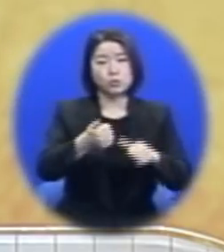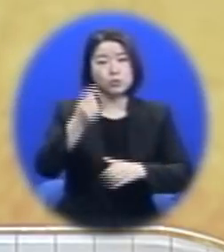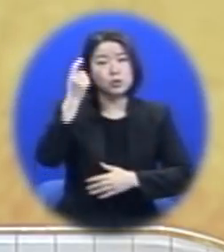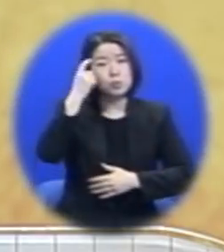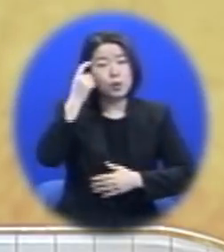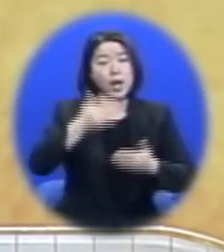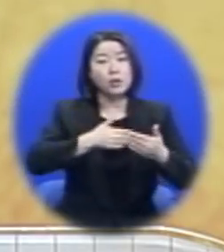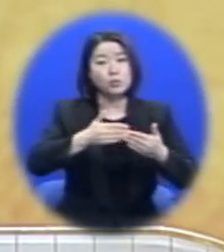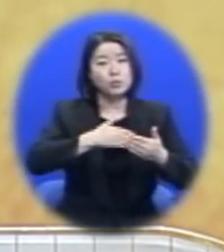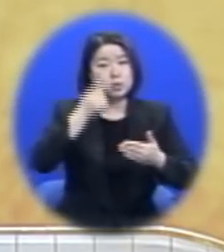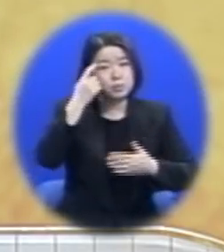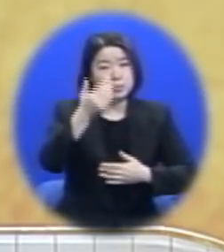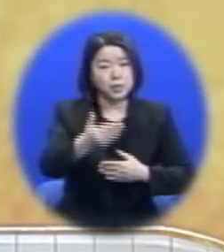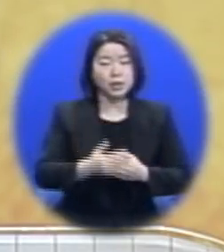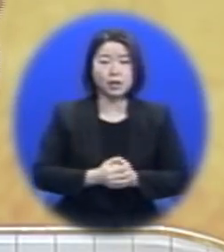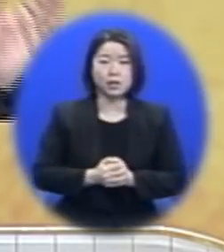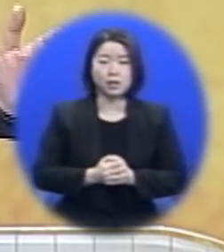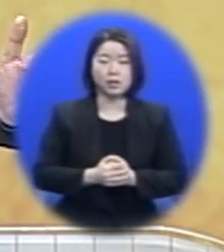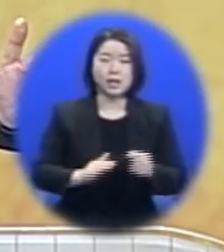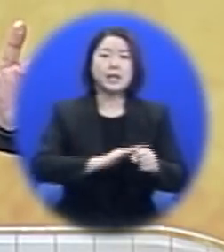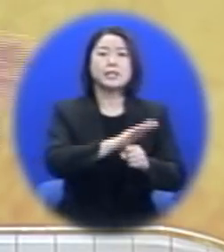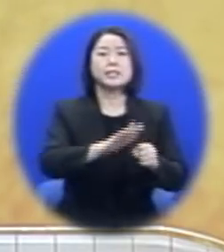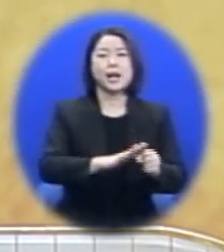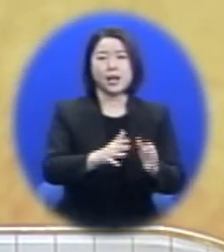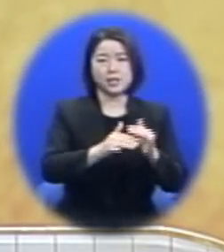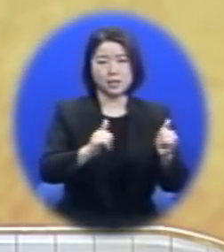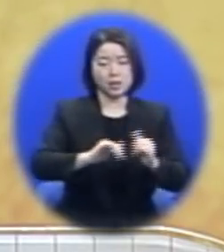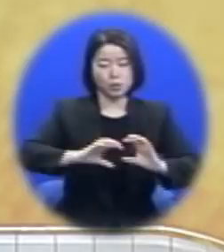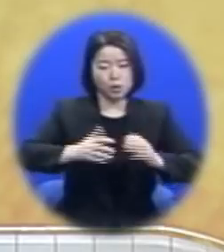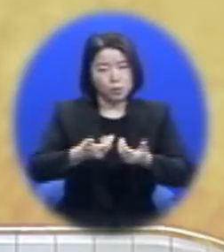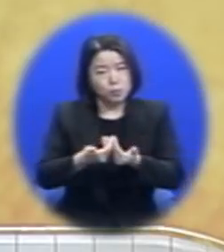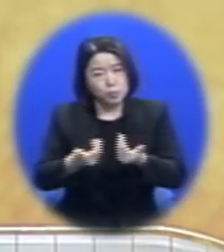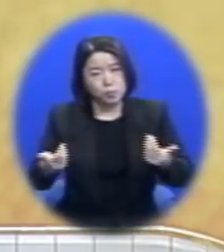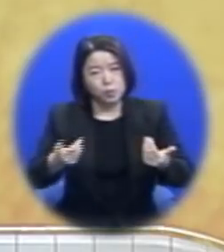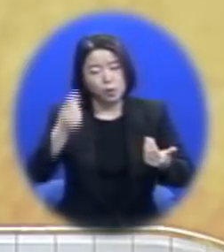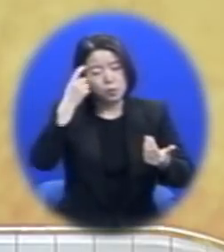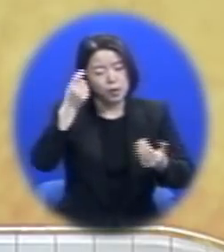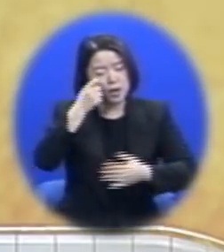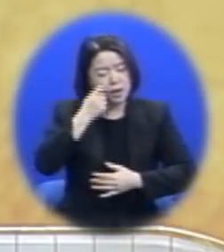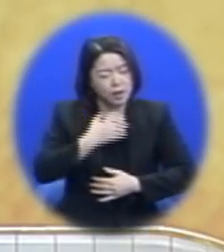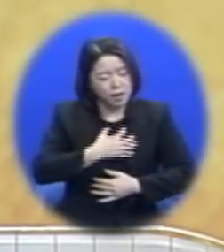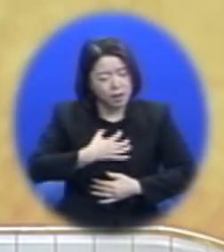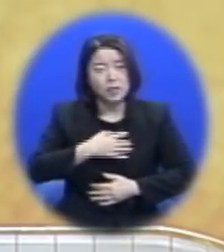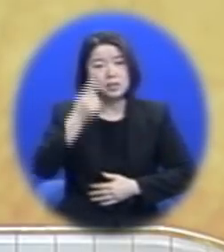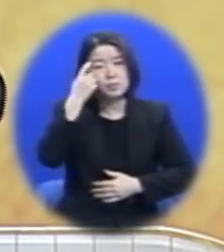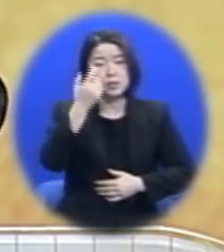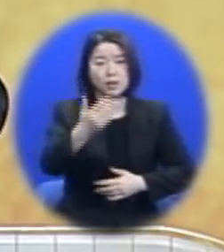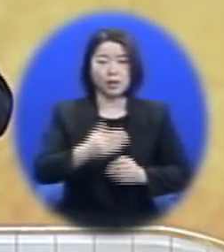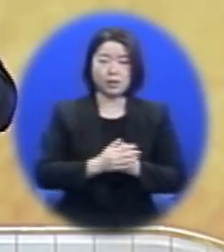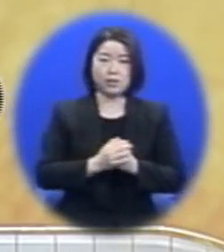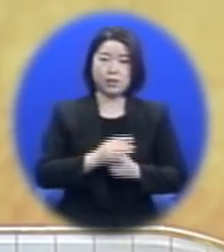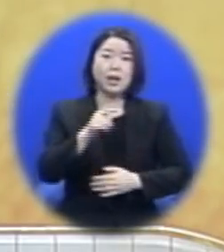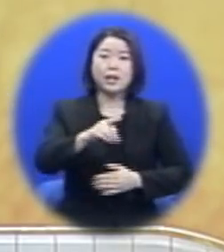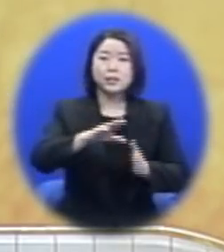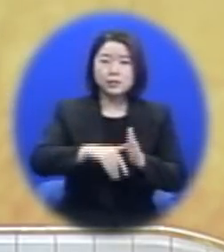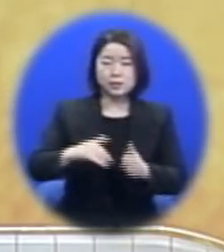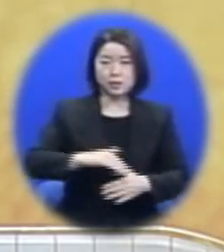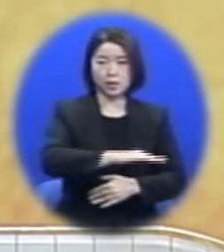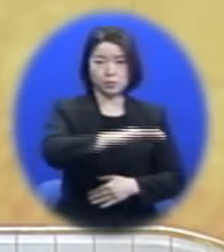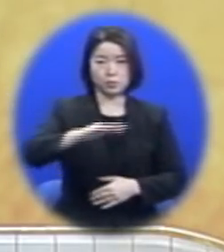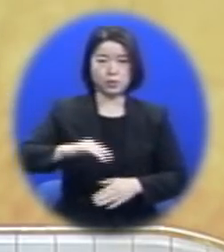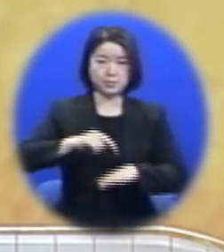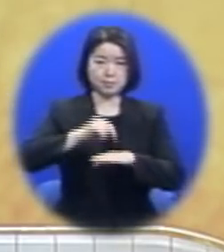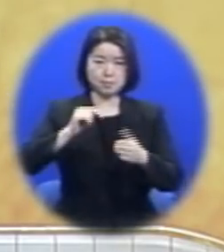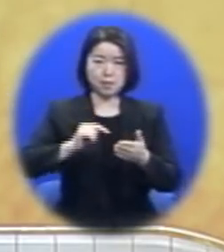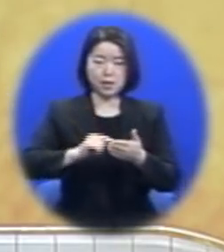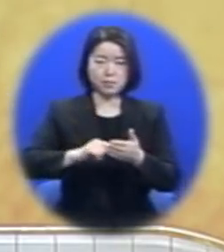두렵습니까? 사랑하는 사람과 사별하는 것이 왜 그렇게 슬픕니까? 그때 도대체 우리 마음을 치는